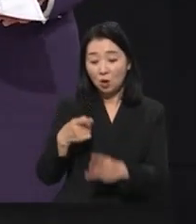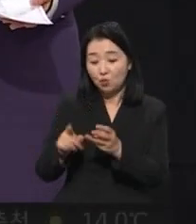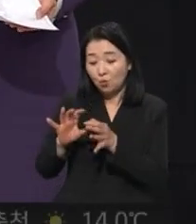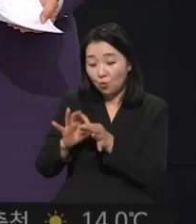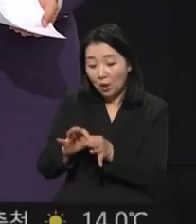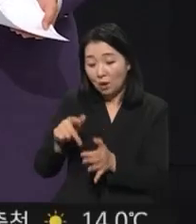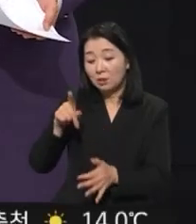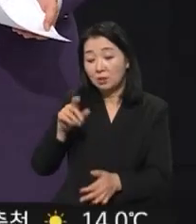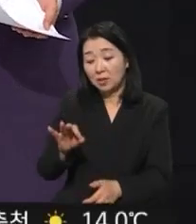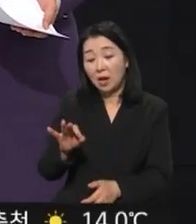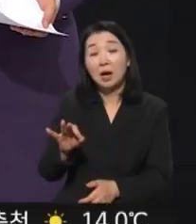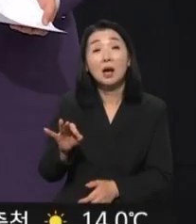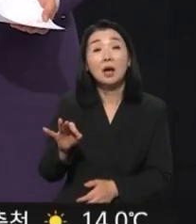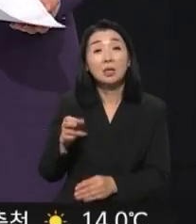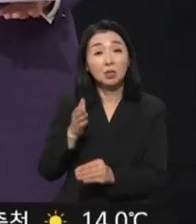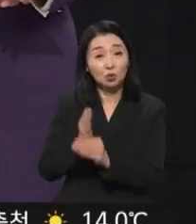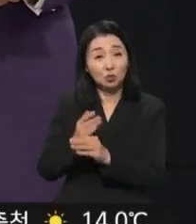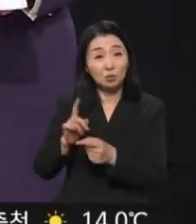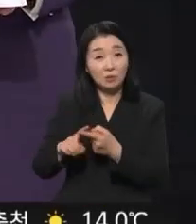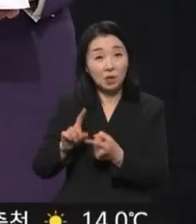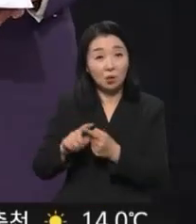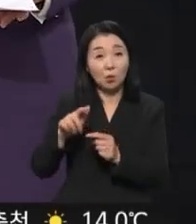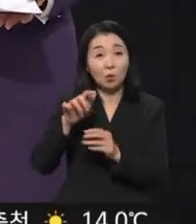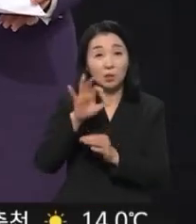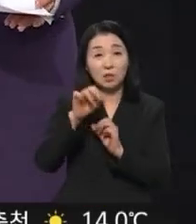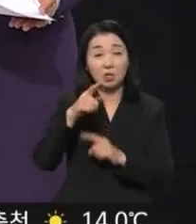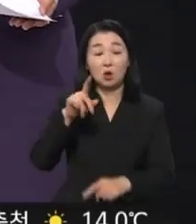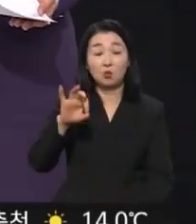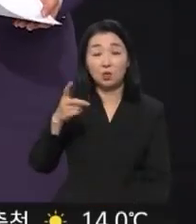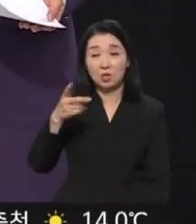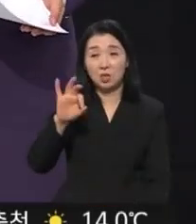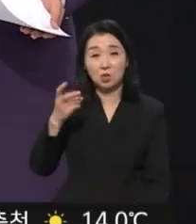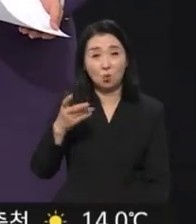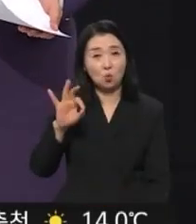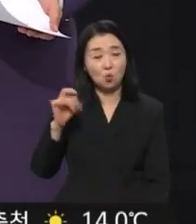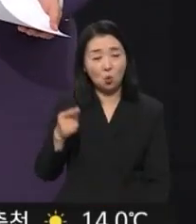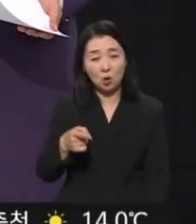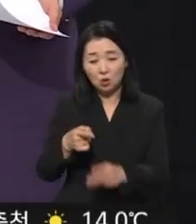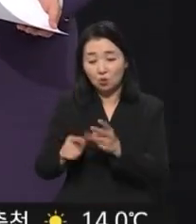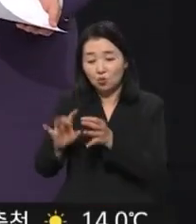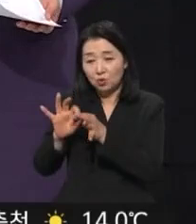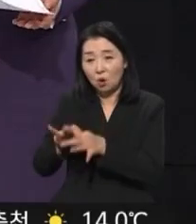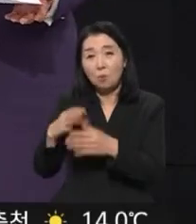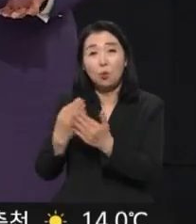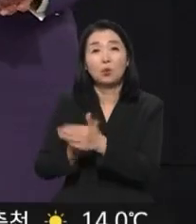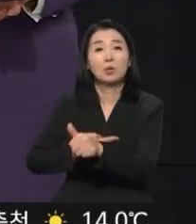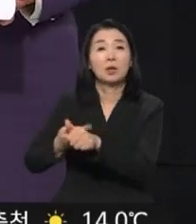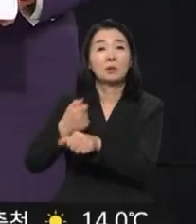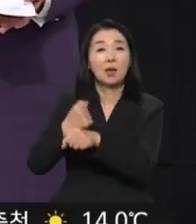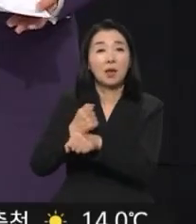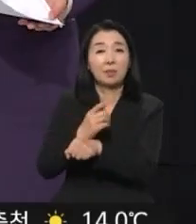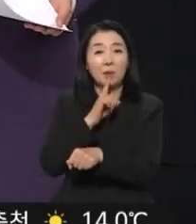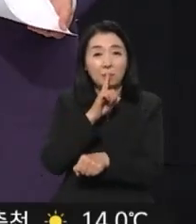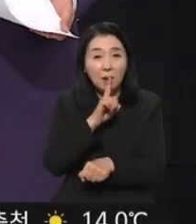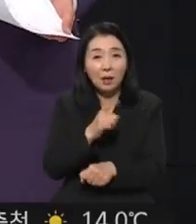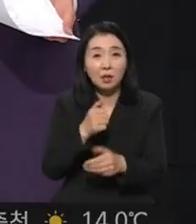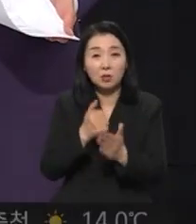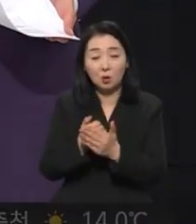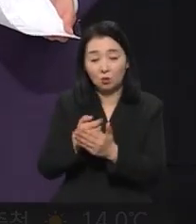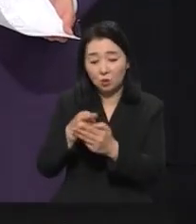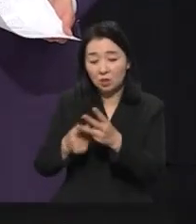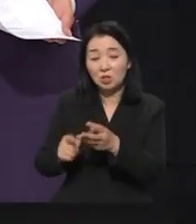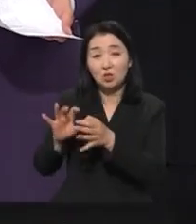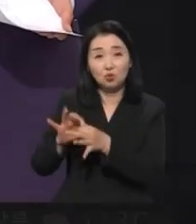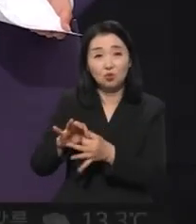불리던 장재원 의원을 중심으로 이철규, 이용호 의원 등 친윤계 의원들이 대거 참석한다는 소식에 친윤